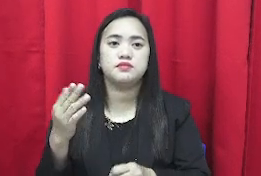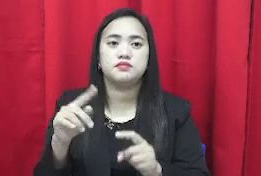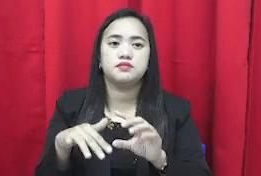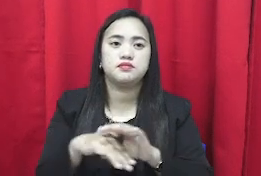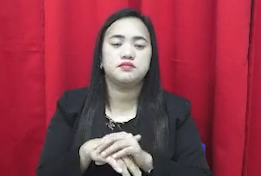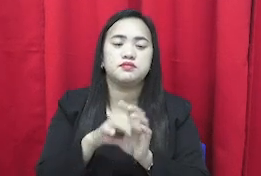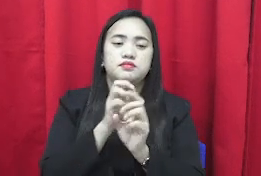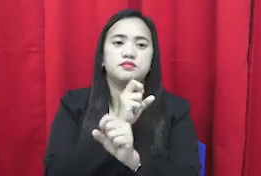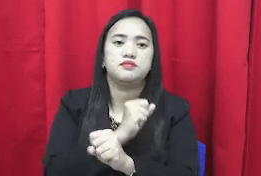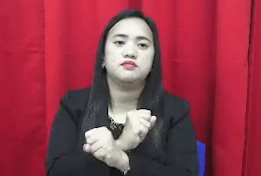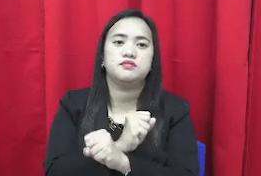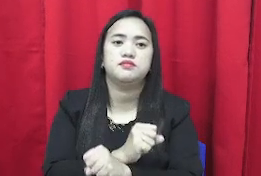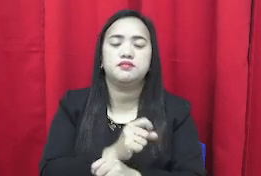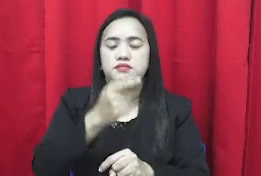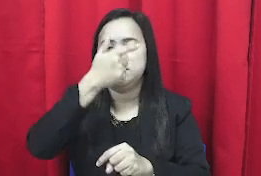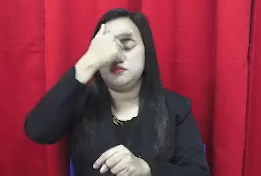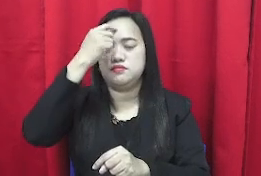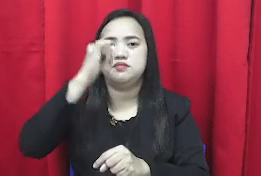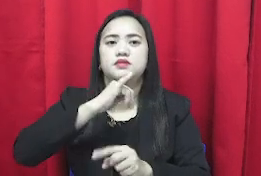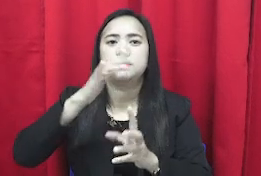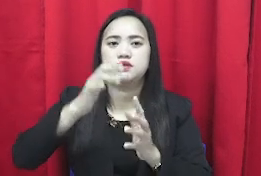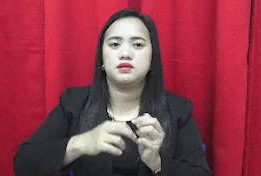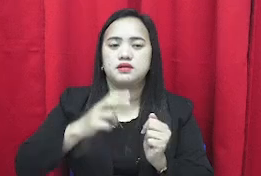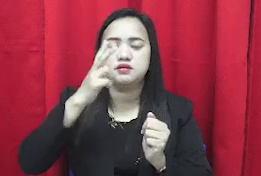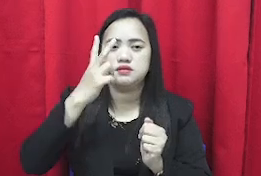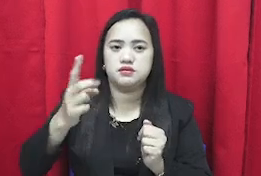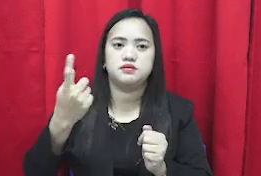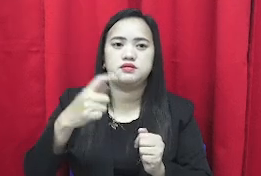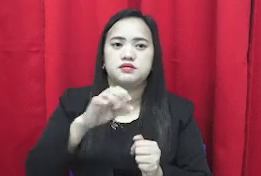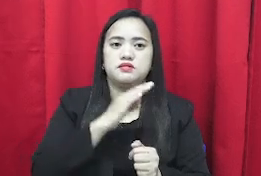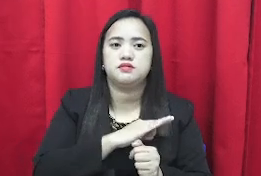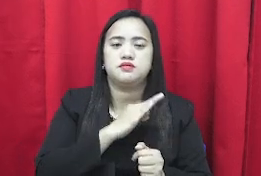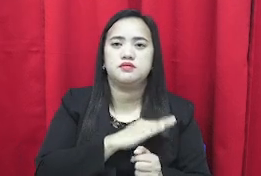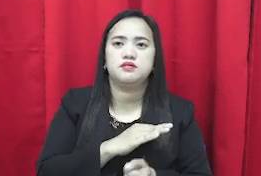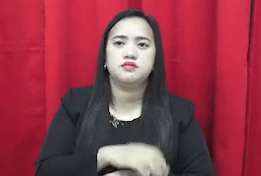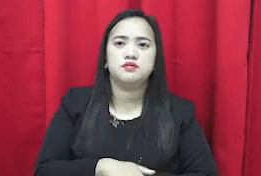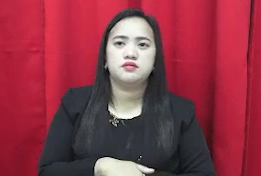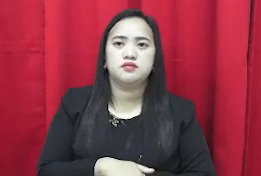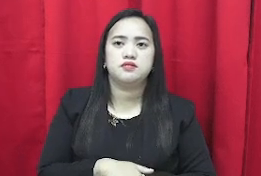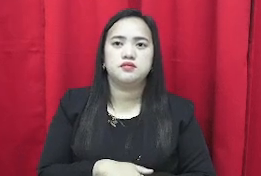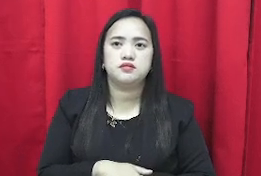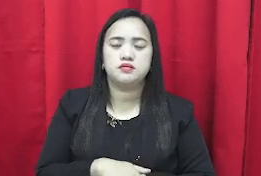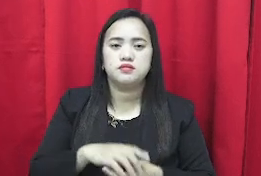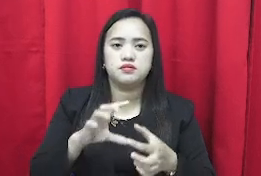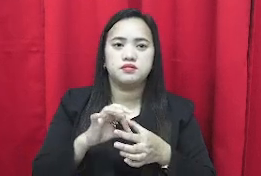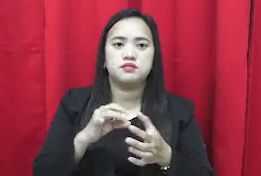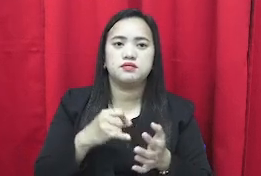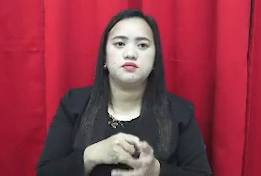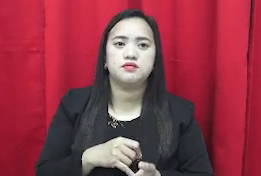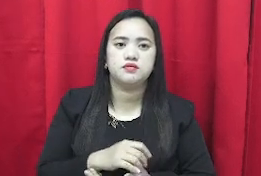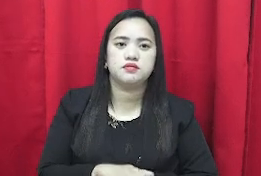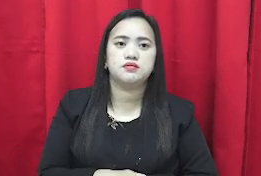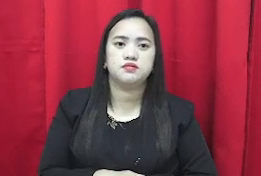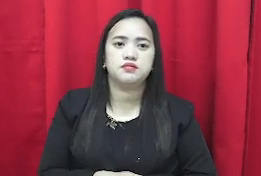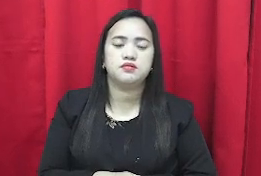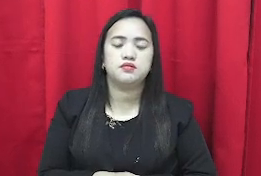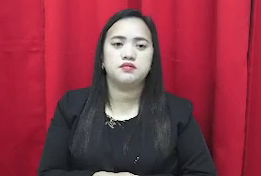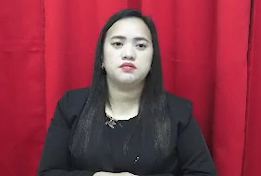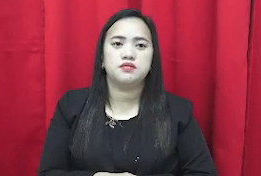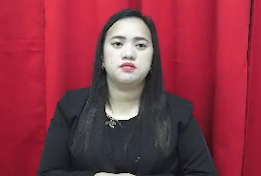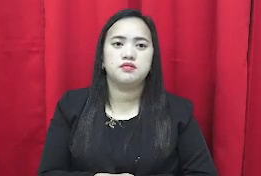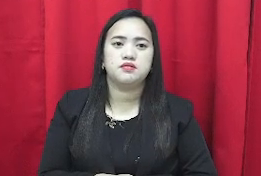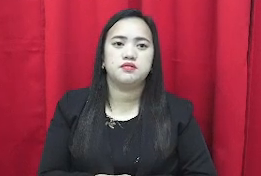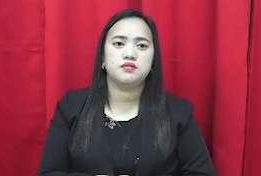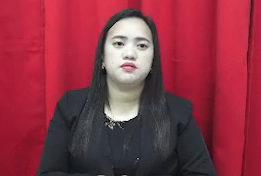ah kasi nakikita ko yung benefits eh nakikita ko yung positive side eh kasi ako naman talagang problema din ako ng aking